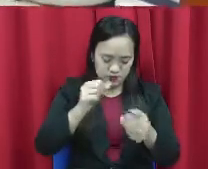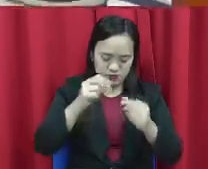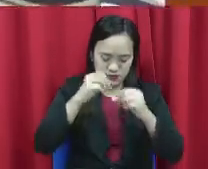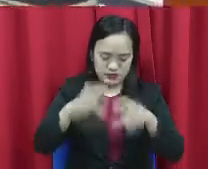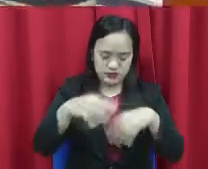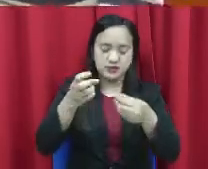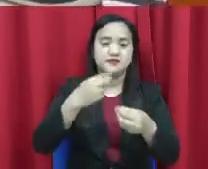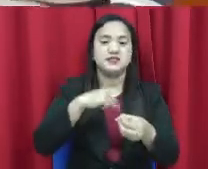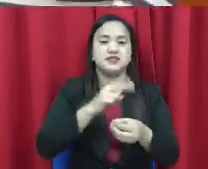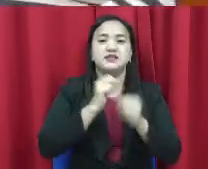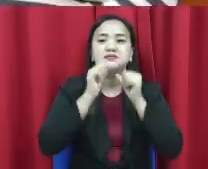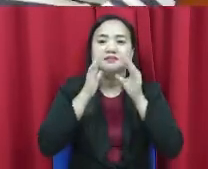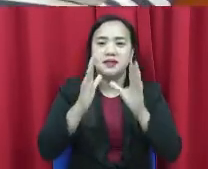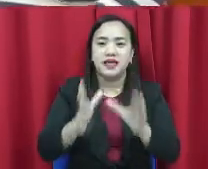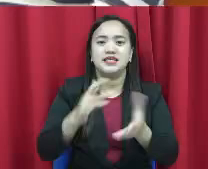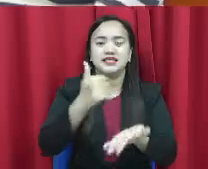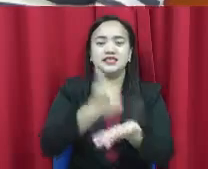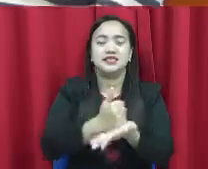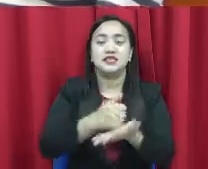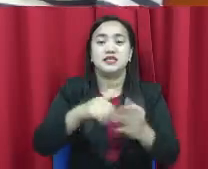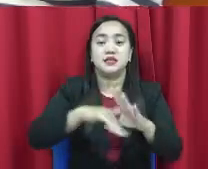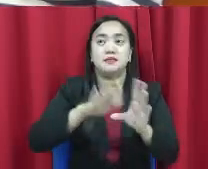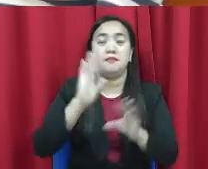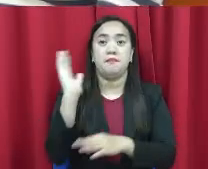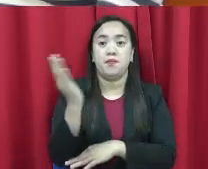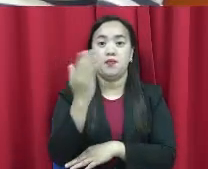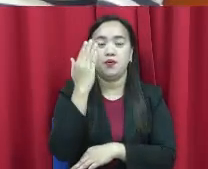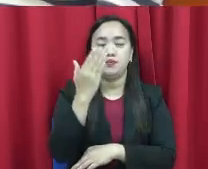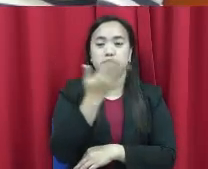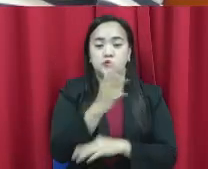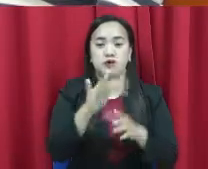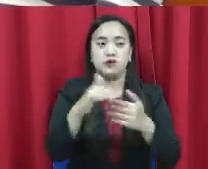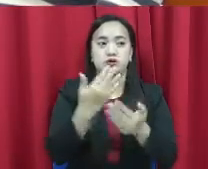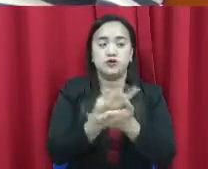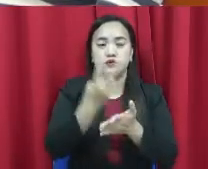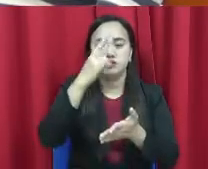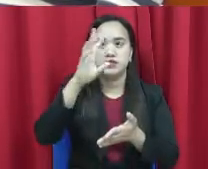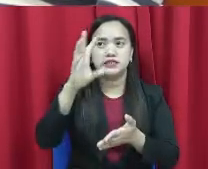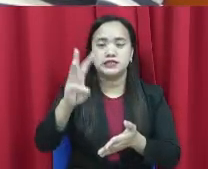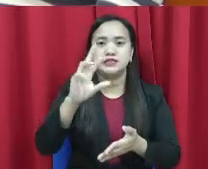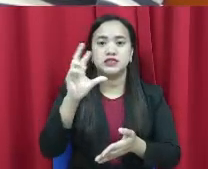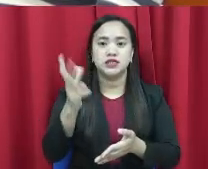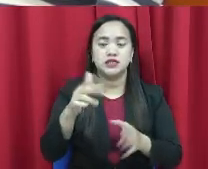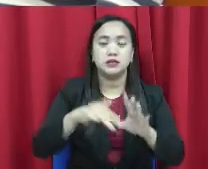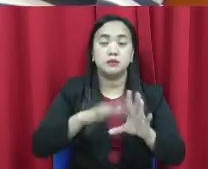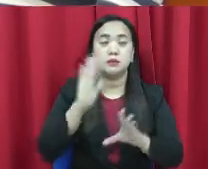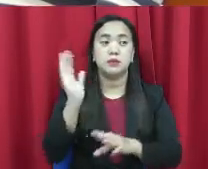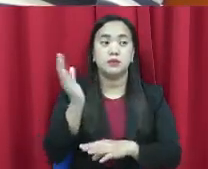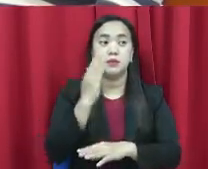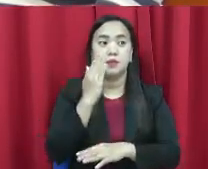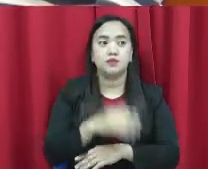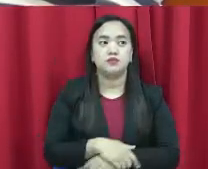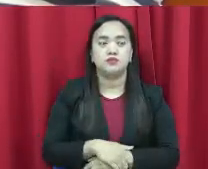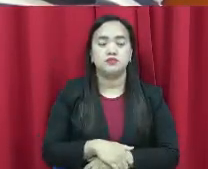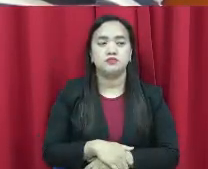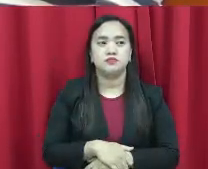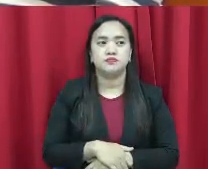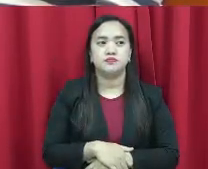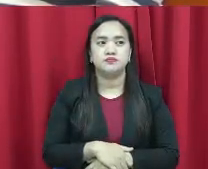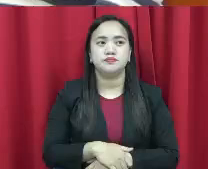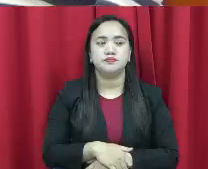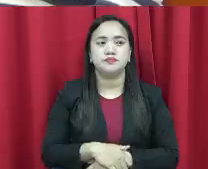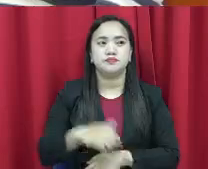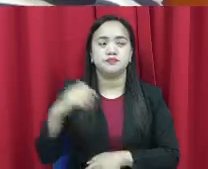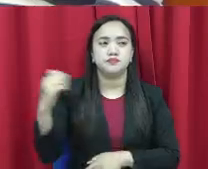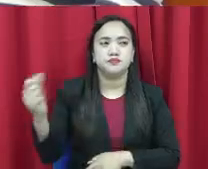yan nga Ma'am Sabi ko sa umaga pa lang ay doon 6:30 iba hindi hindi pa gising ay